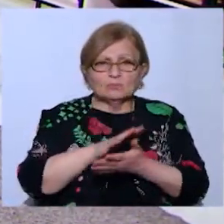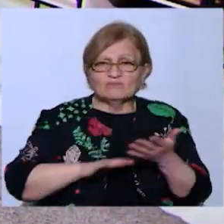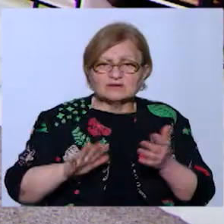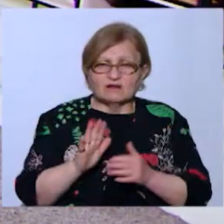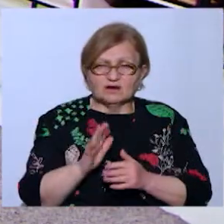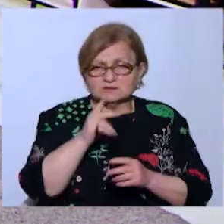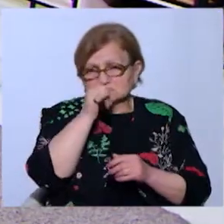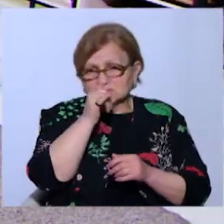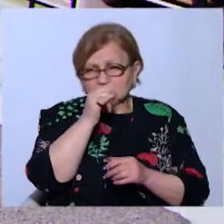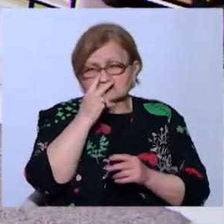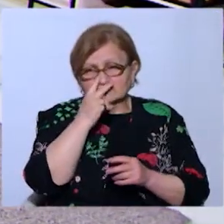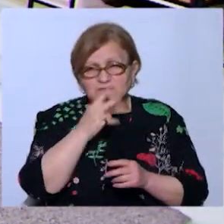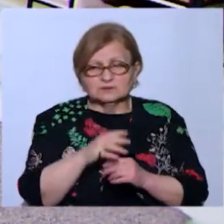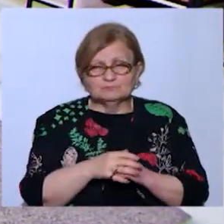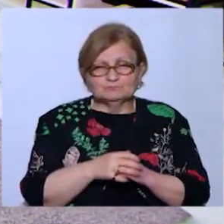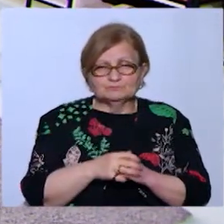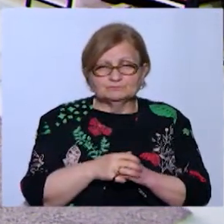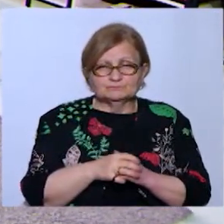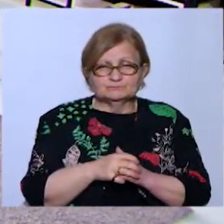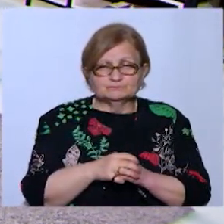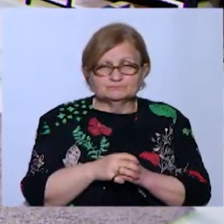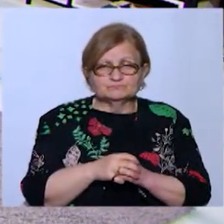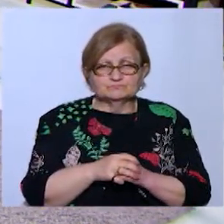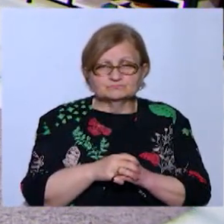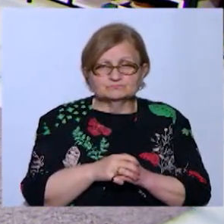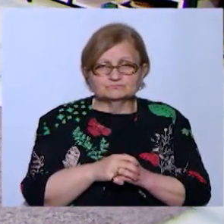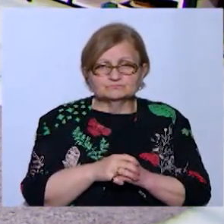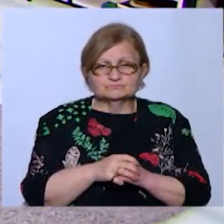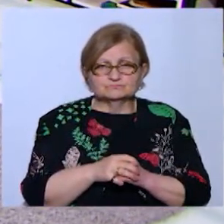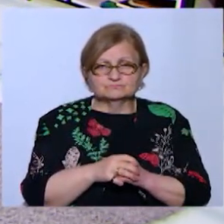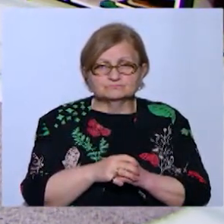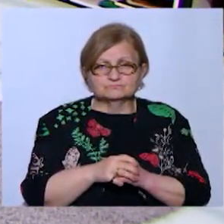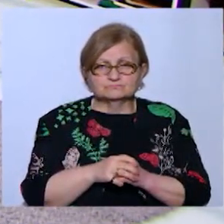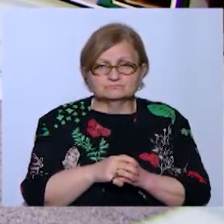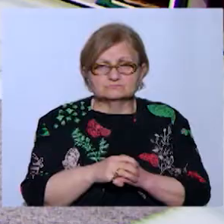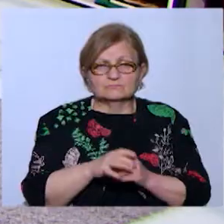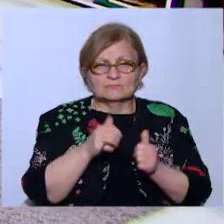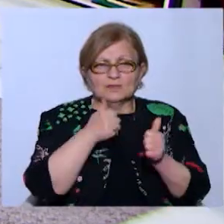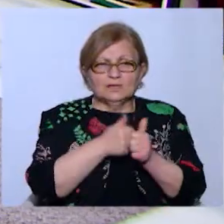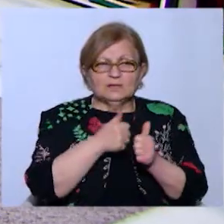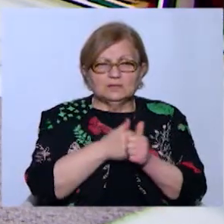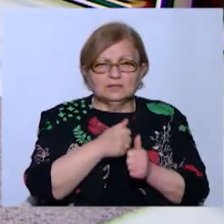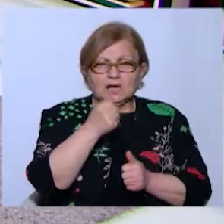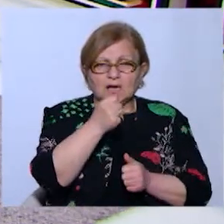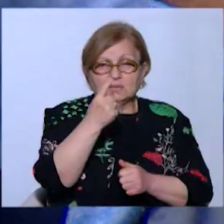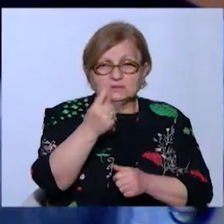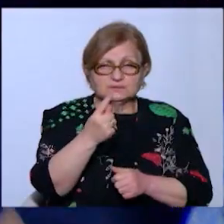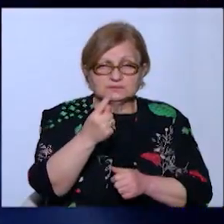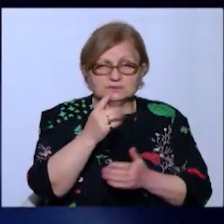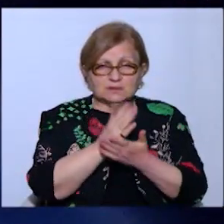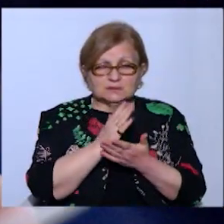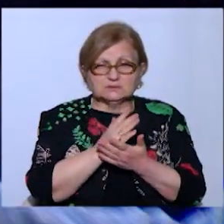მიმდევრობა. მაშასადამე გვაქვს აი ესეთი მდგომარეობა. მიმდევრობის პირველი წევრი A1 არის